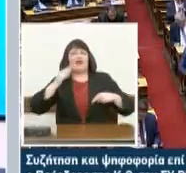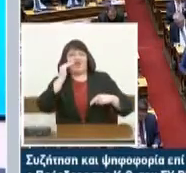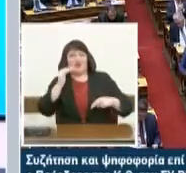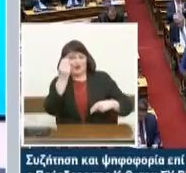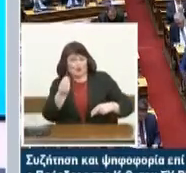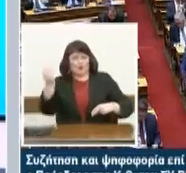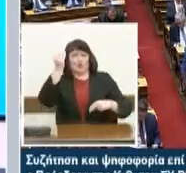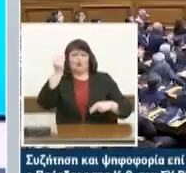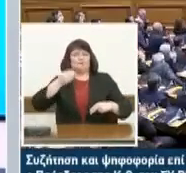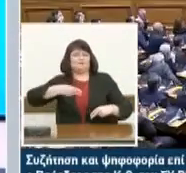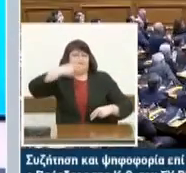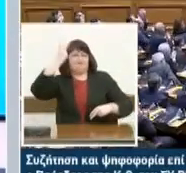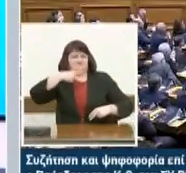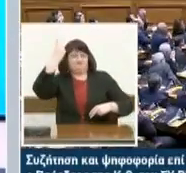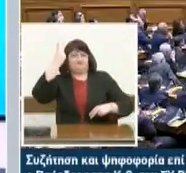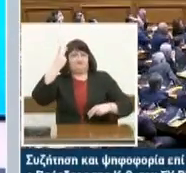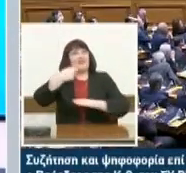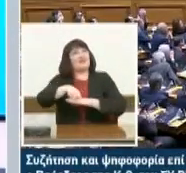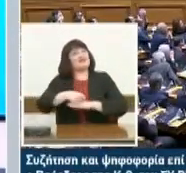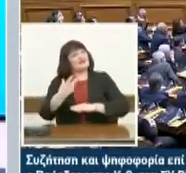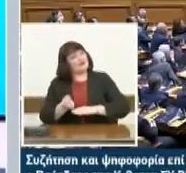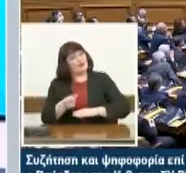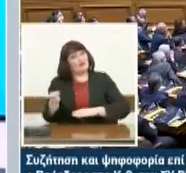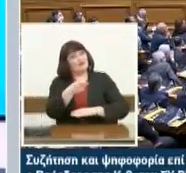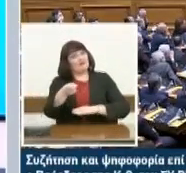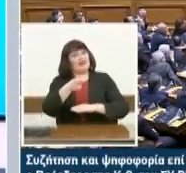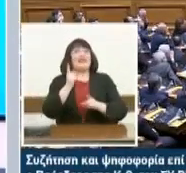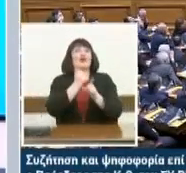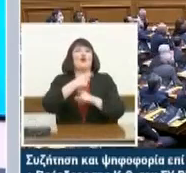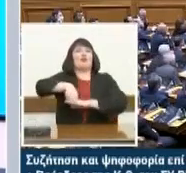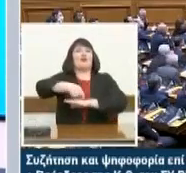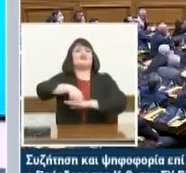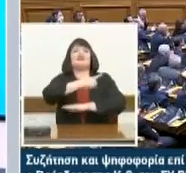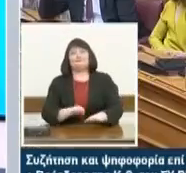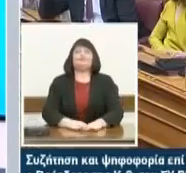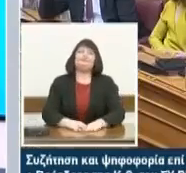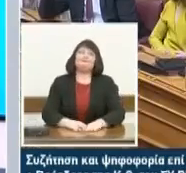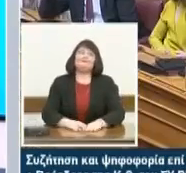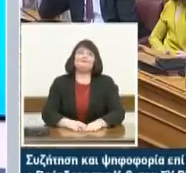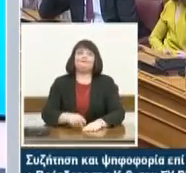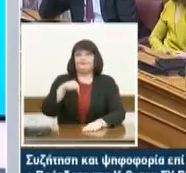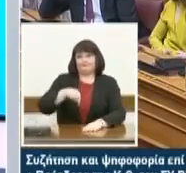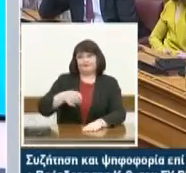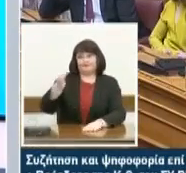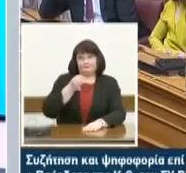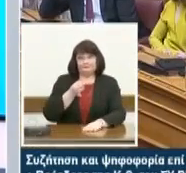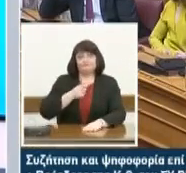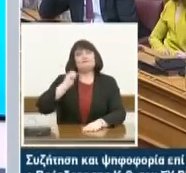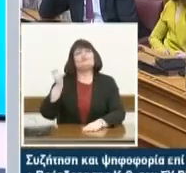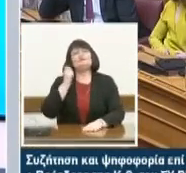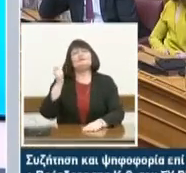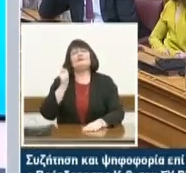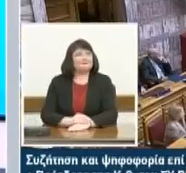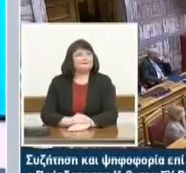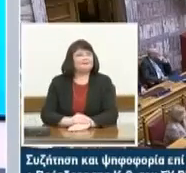και άλλα θα πούμε μετά. Γι' αυτό λοιπόν βάλαμε πλαίσιο. Κάτι το οποίο δεν έχει γίνει από κανέναν. Πλαίσιο το οποίο έχει να κάνει σχέση και με